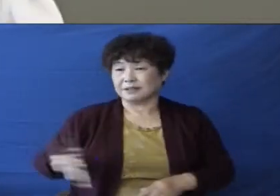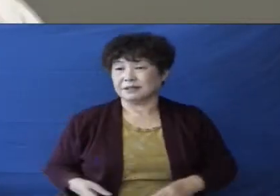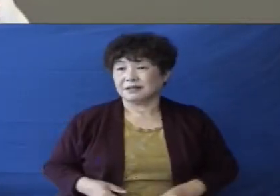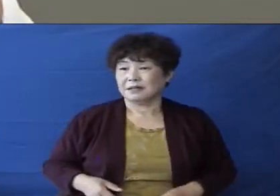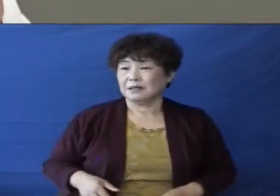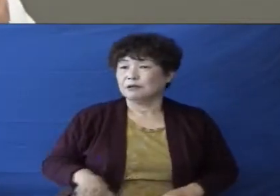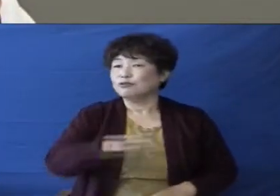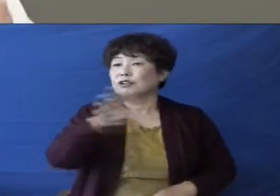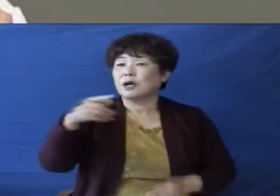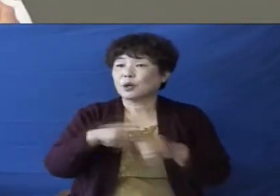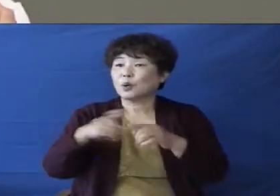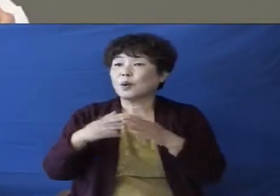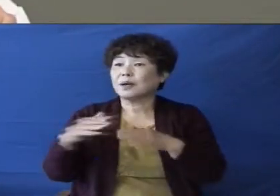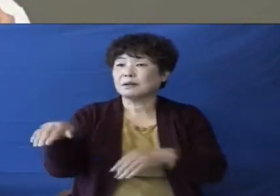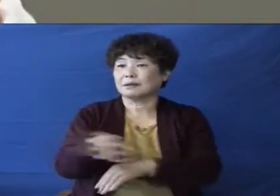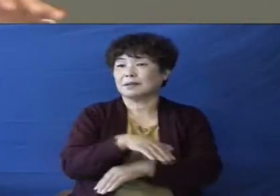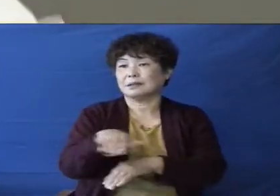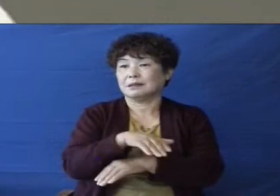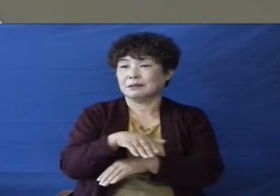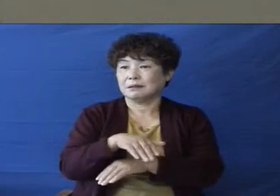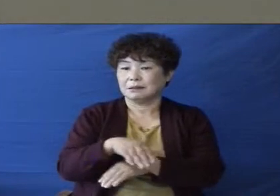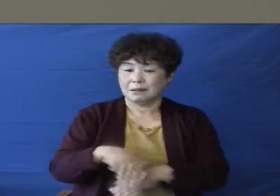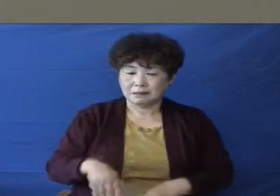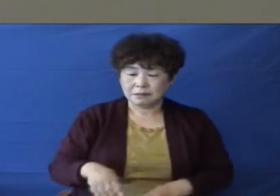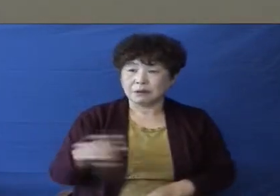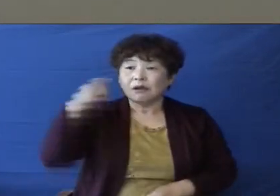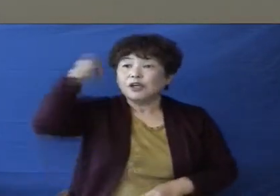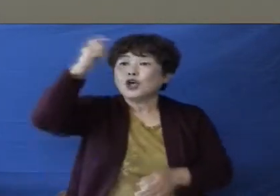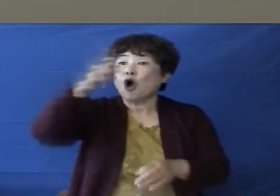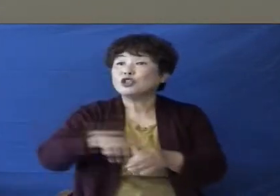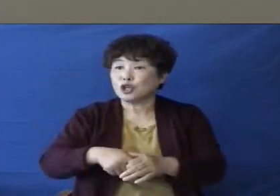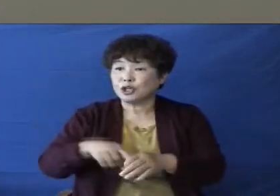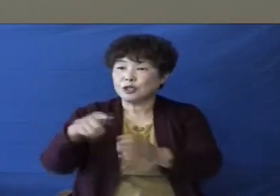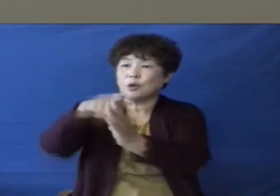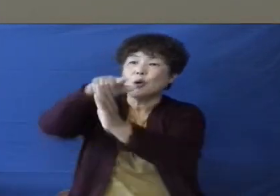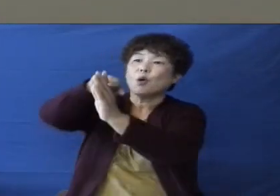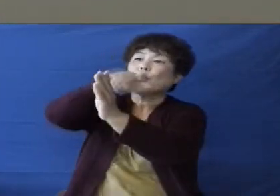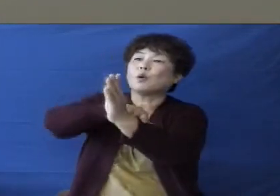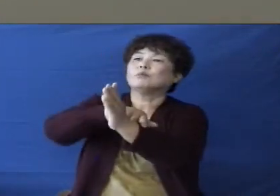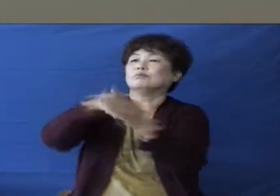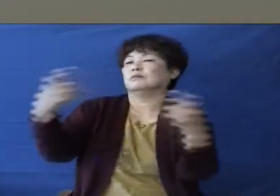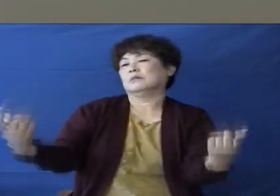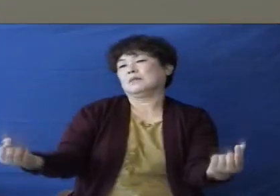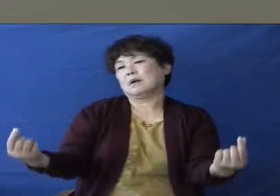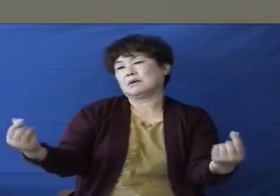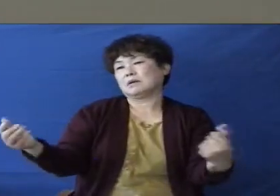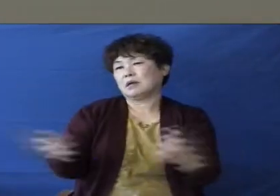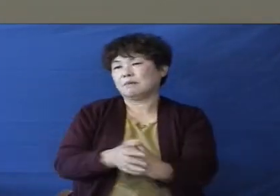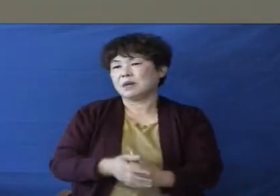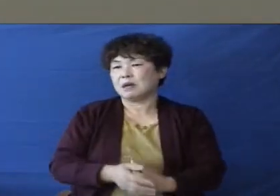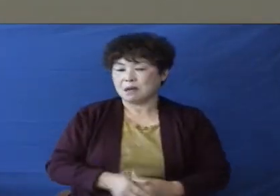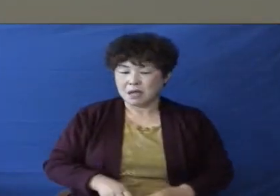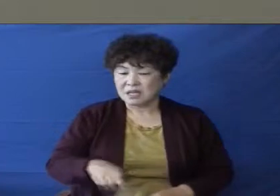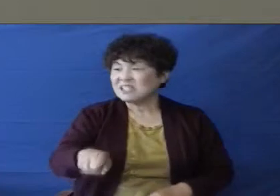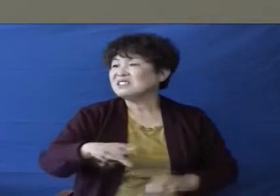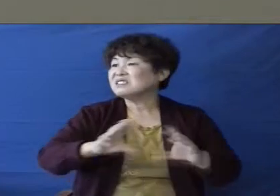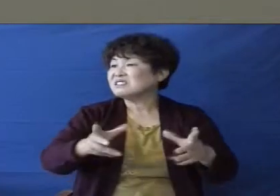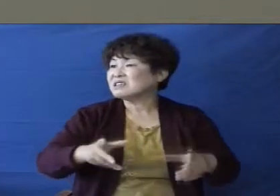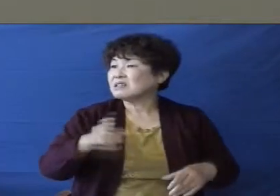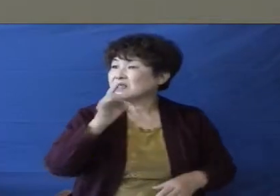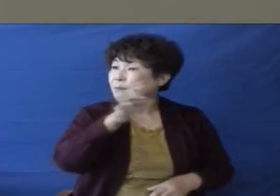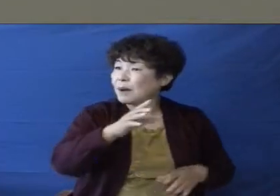땅만 바라보면서 사람 존재가 아니라고 누가 얘기를 하겠느냐 말이야 저와 여러분은 오늘 이